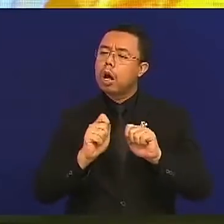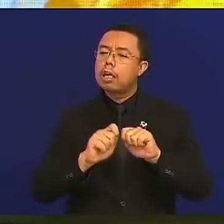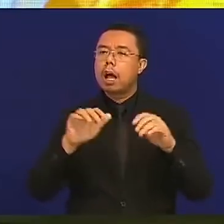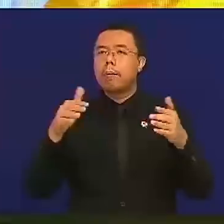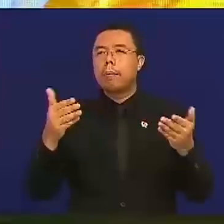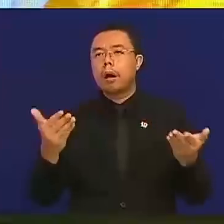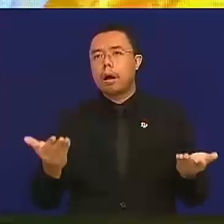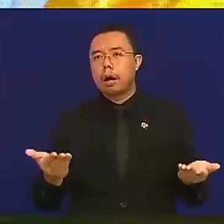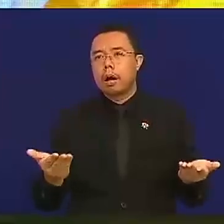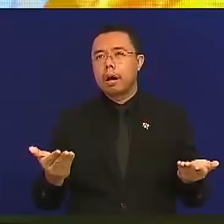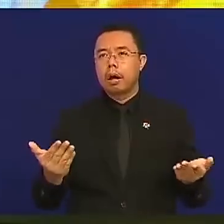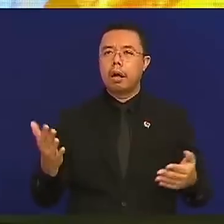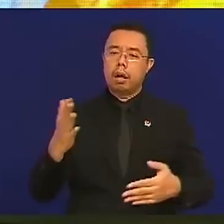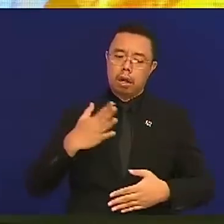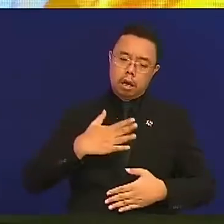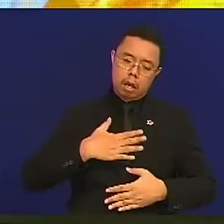harus buat apa?